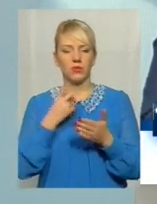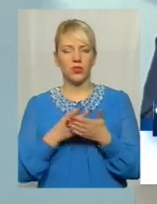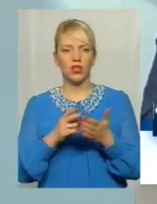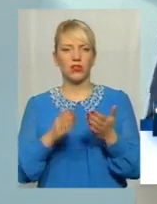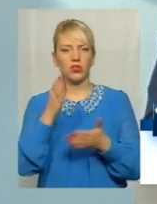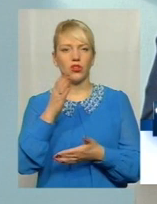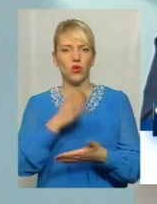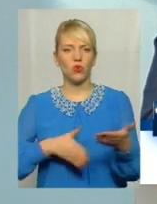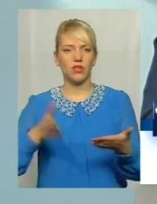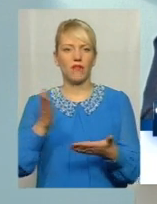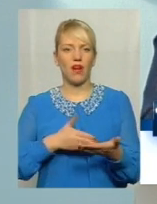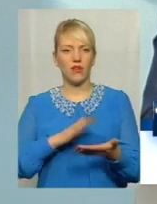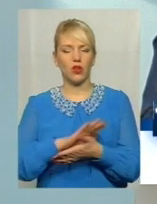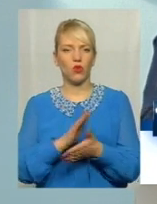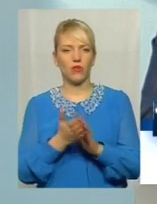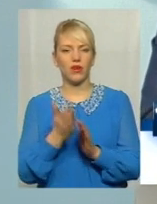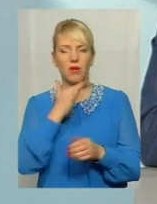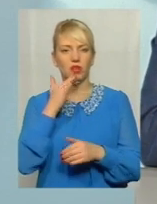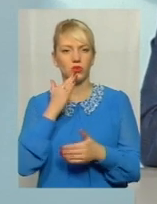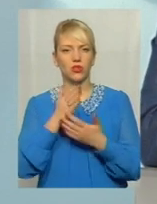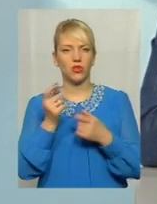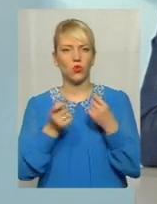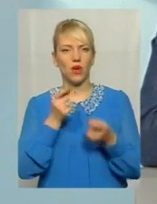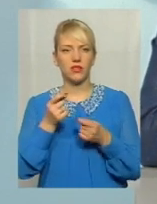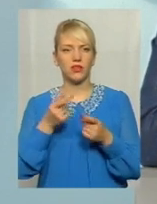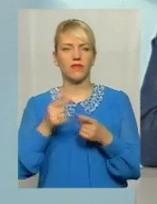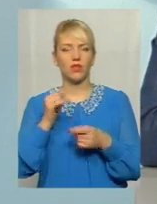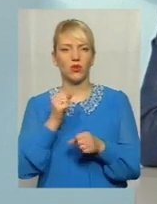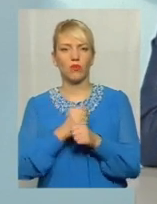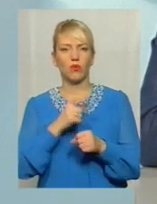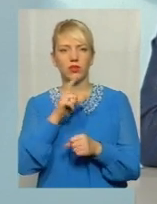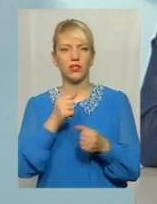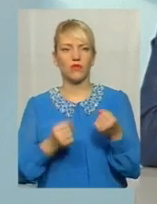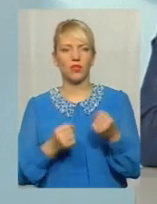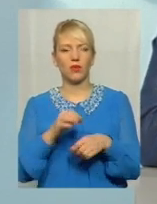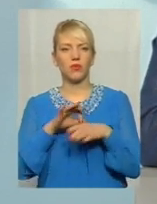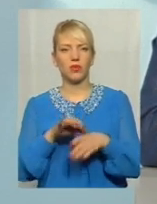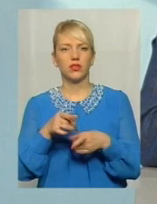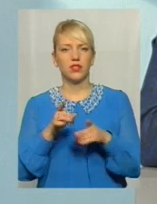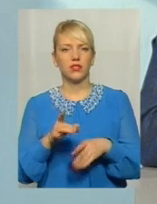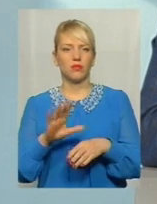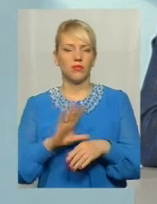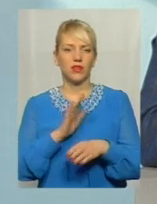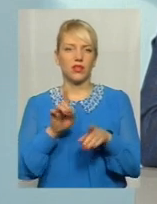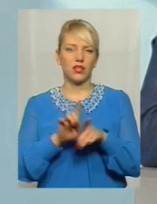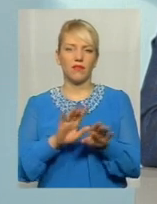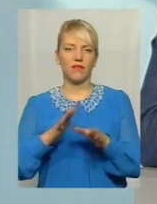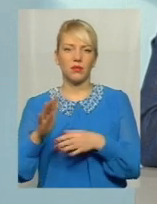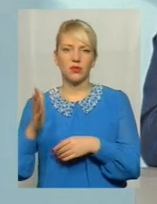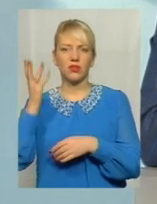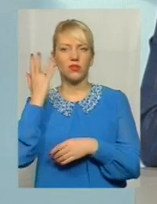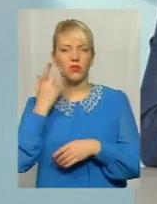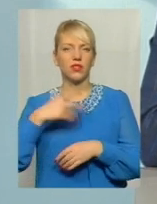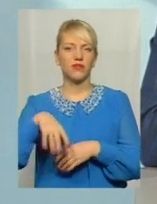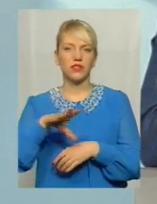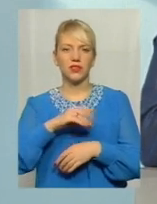таких нюансів. Робота з водіями проводиться. Дійсно трапляються випадки, коли всіх